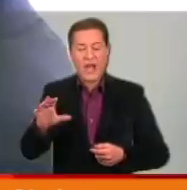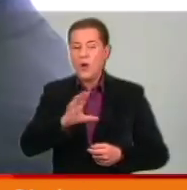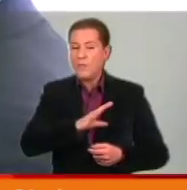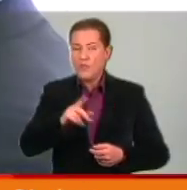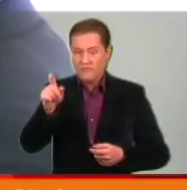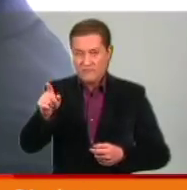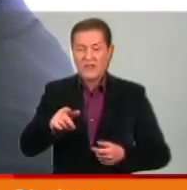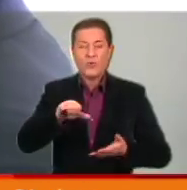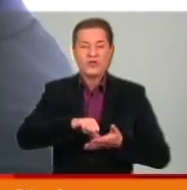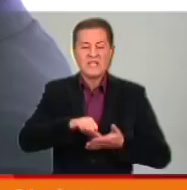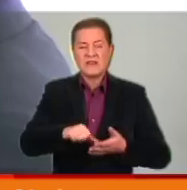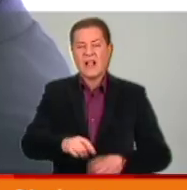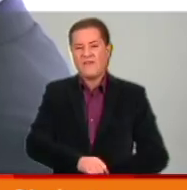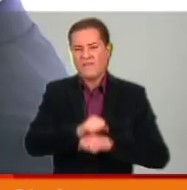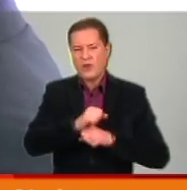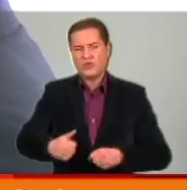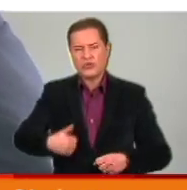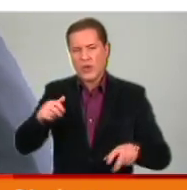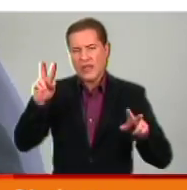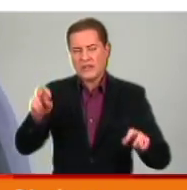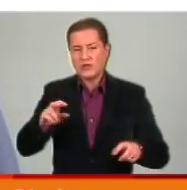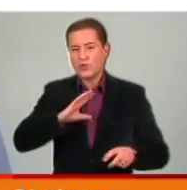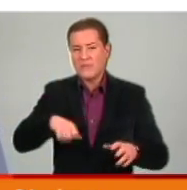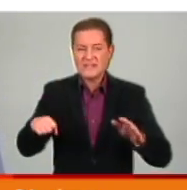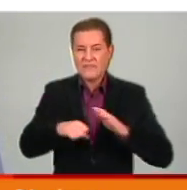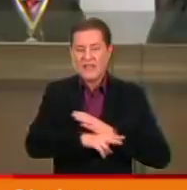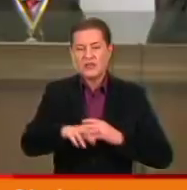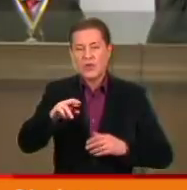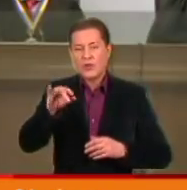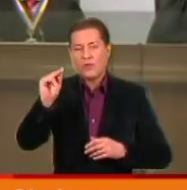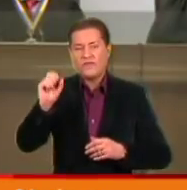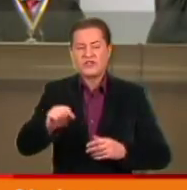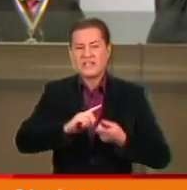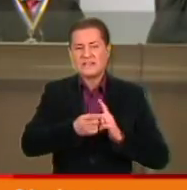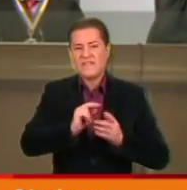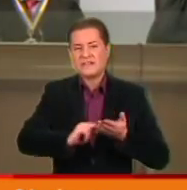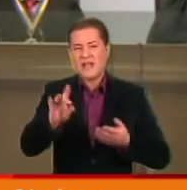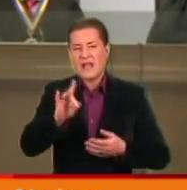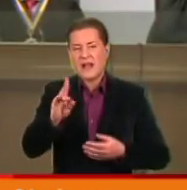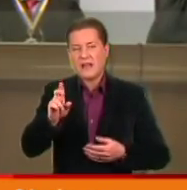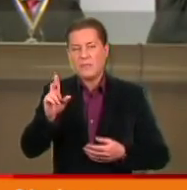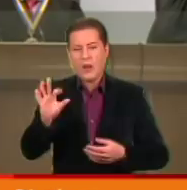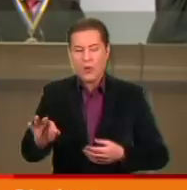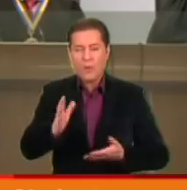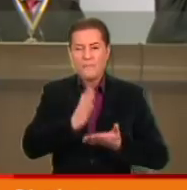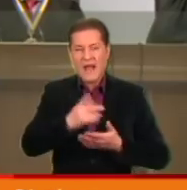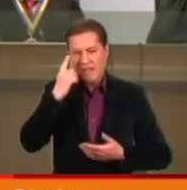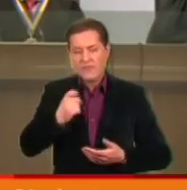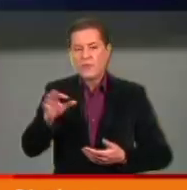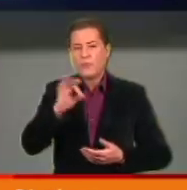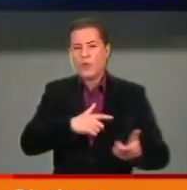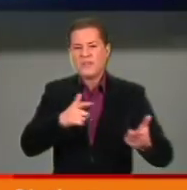безпосереднім учасником Революції Гідності, а відразу після втечі Януковича став секретарем РНБО. Твердить, має інформацію про